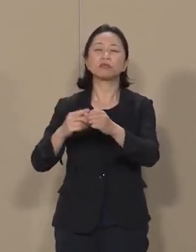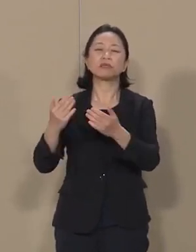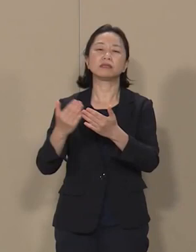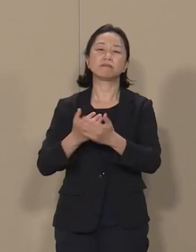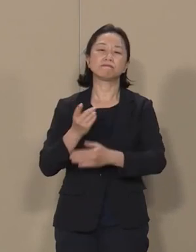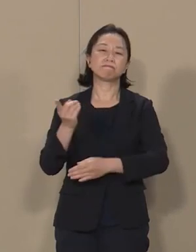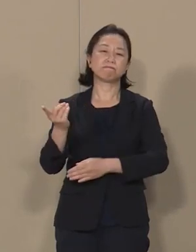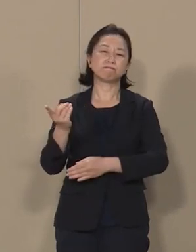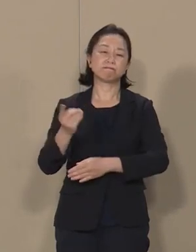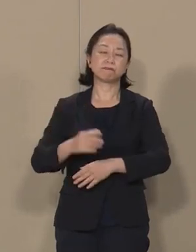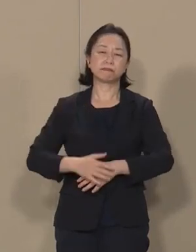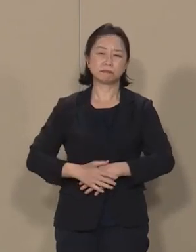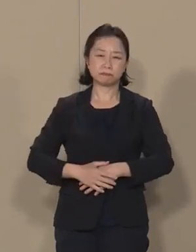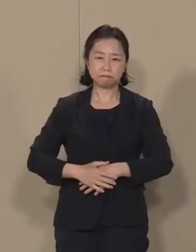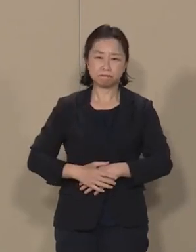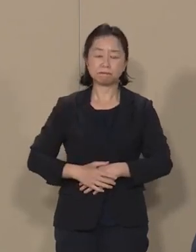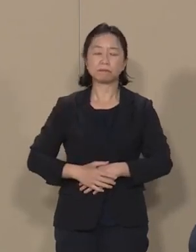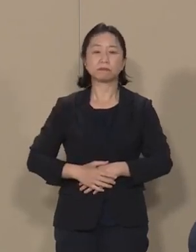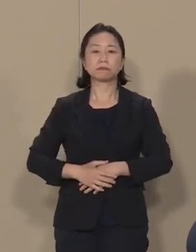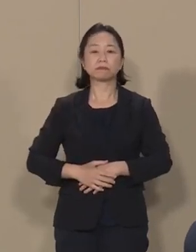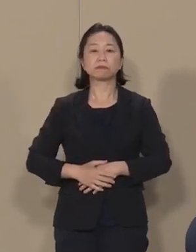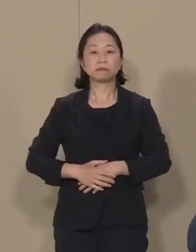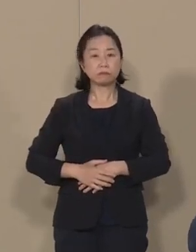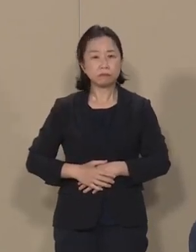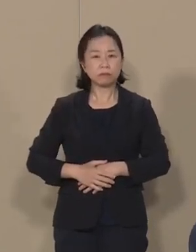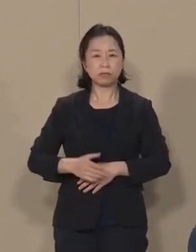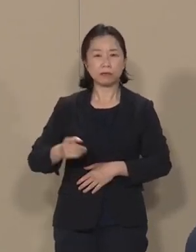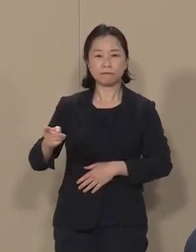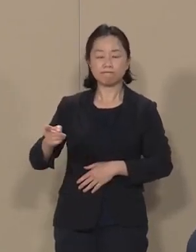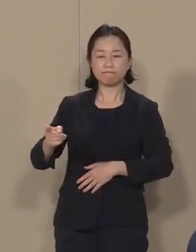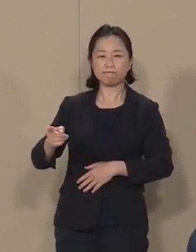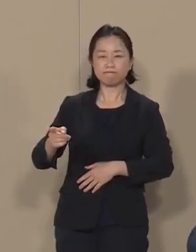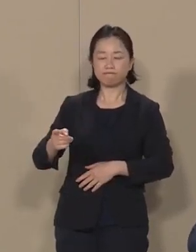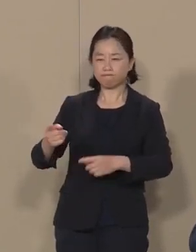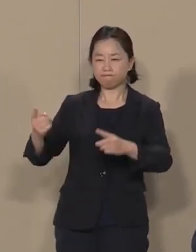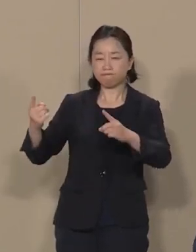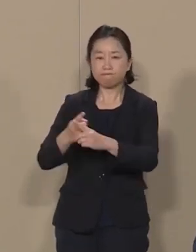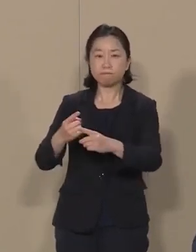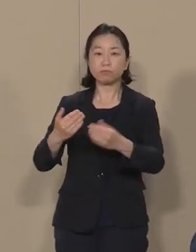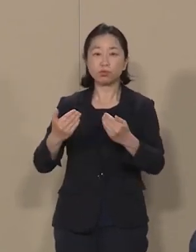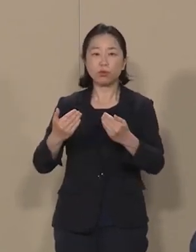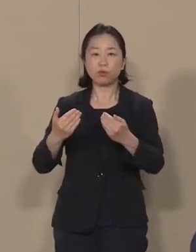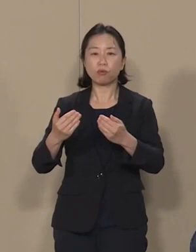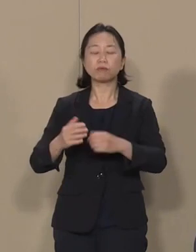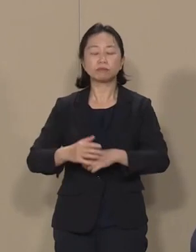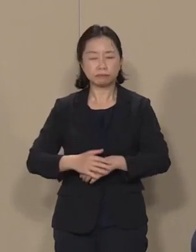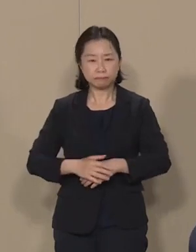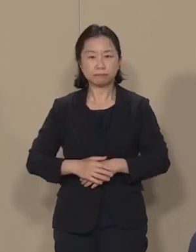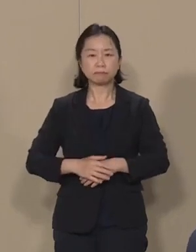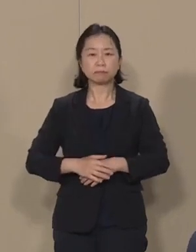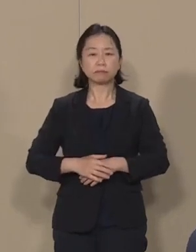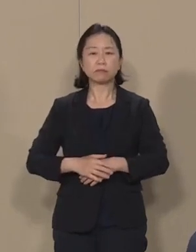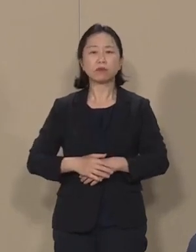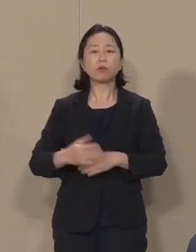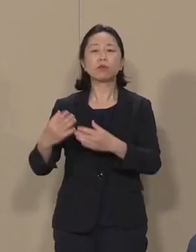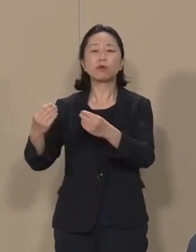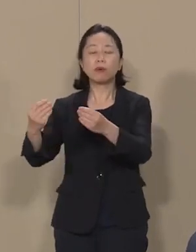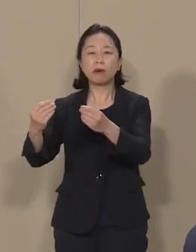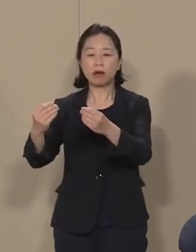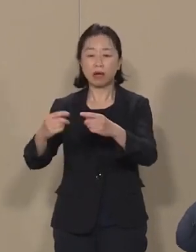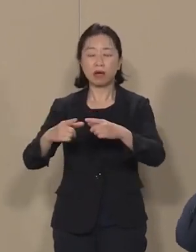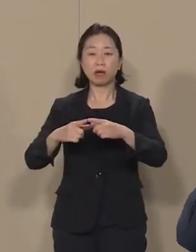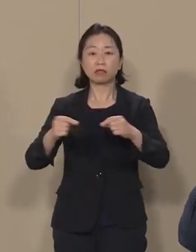たこの自民党をた的直さない限り日本の最初はないと私は思い